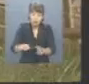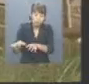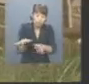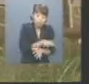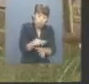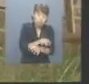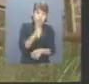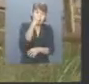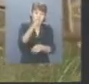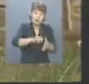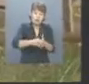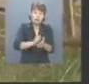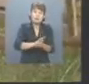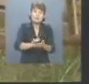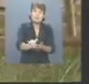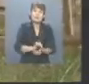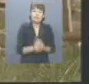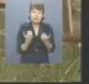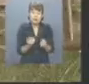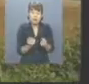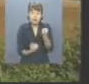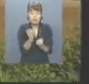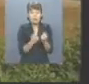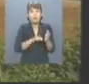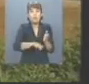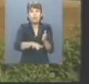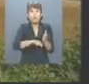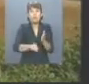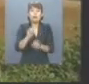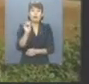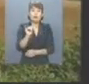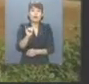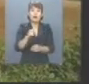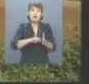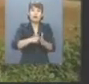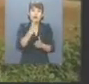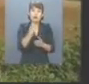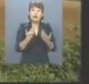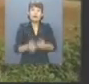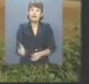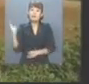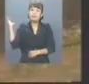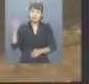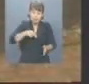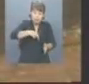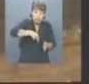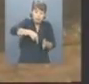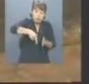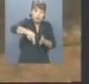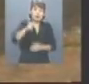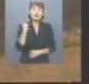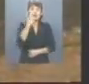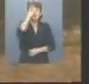วเสร็จบางช่วงรถยนต์ยังไม่สามารถสัญจรไปมาบางจุดต้องใช้บันไดไม้เพื่อเดินข้ามแม่น้ำทำให้ฤดูฝนปี